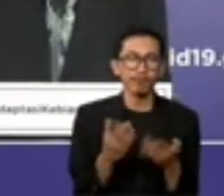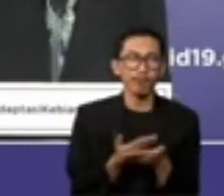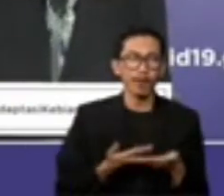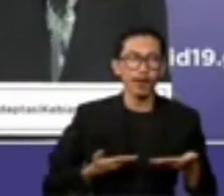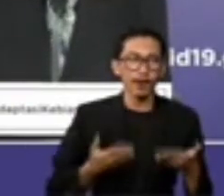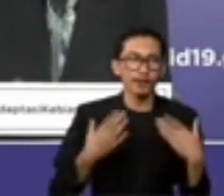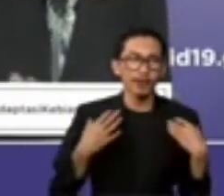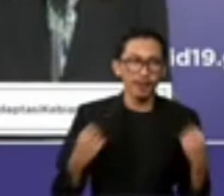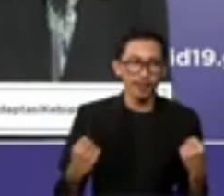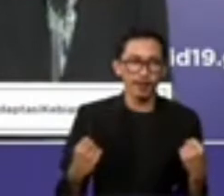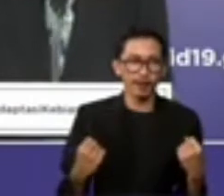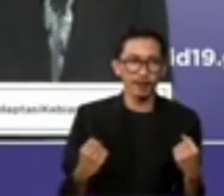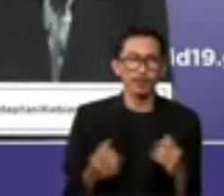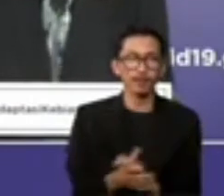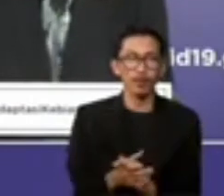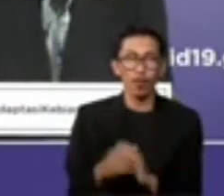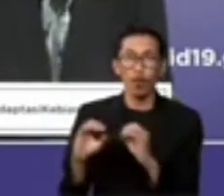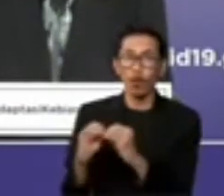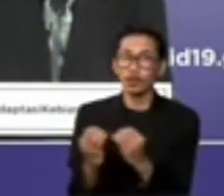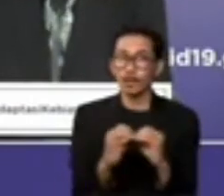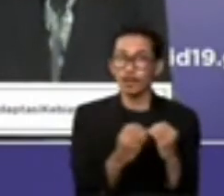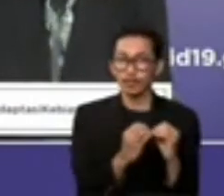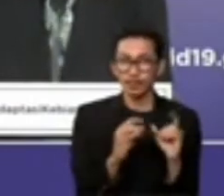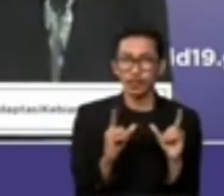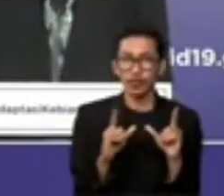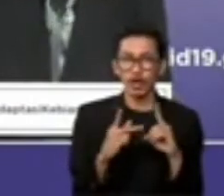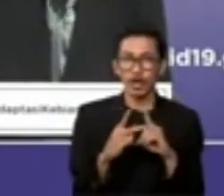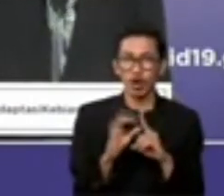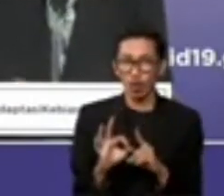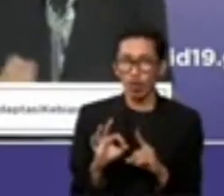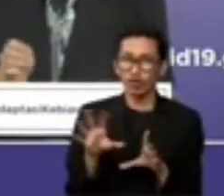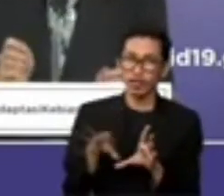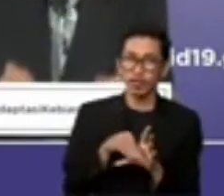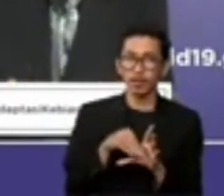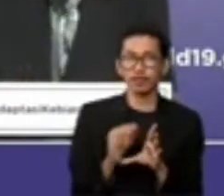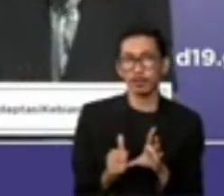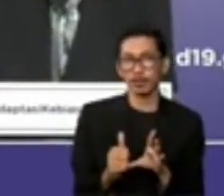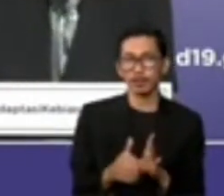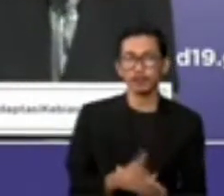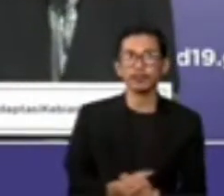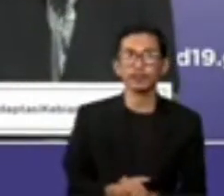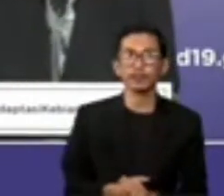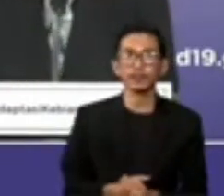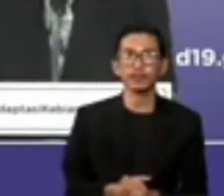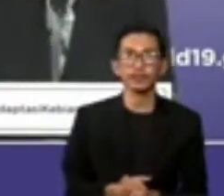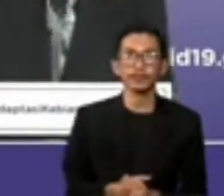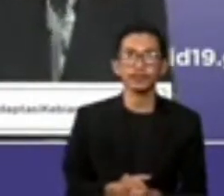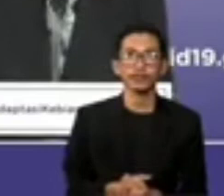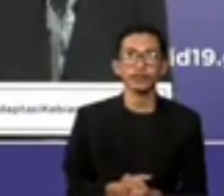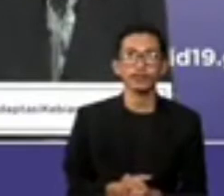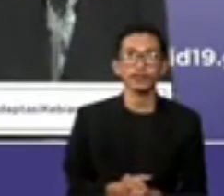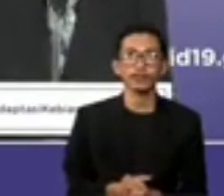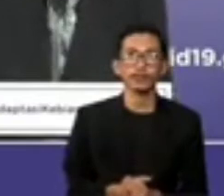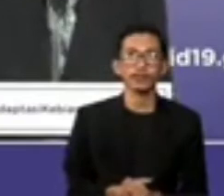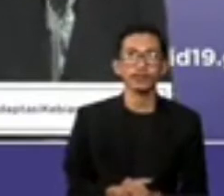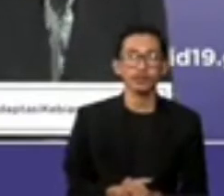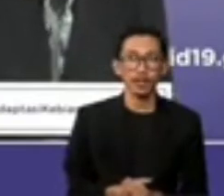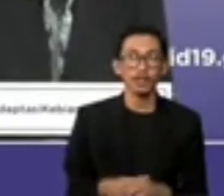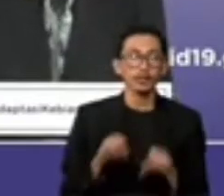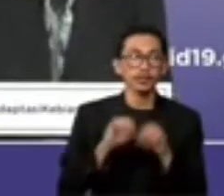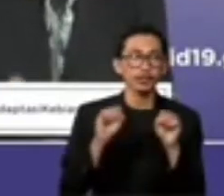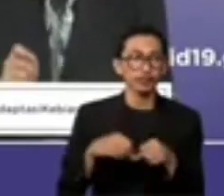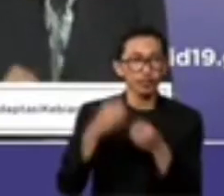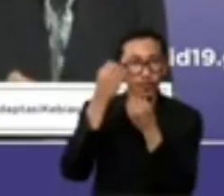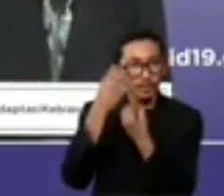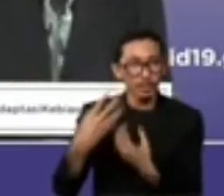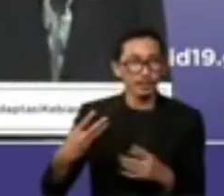yang ditetapkan Organisasi Kesehatan Dunia atau WHO. Dengan berpegang kepada sistem informasi terintegrasi